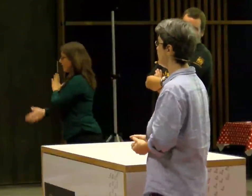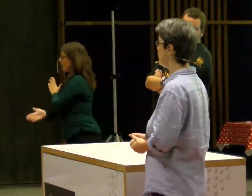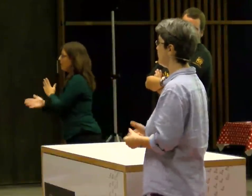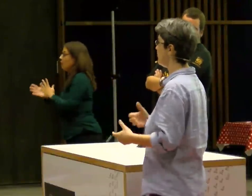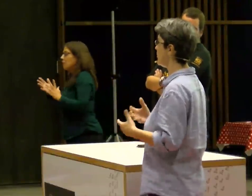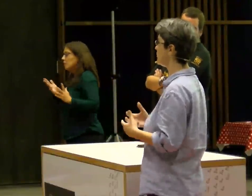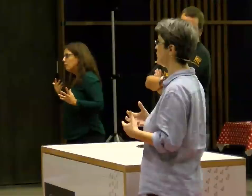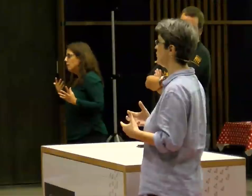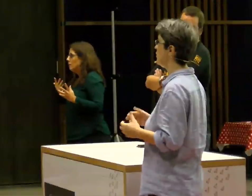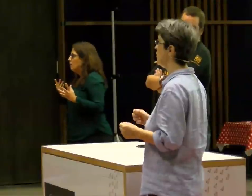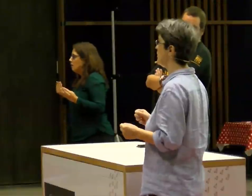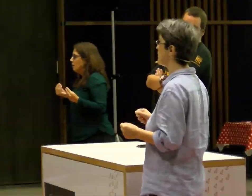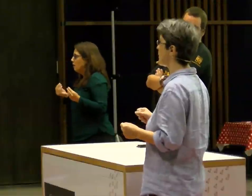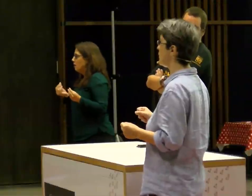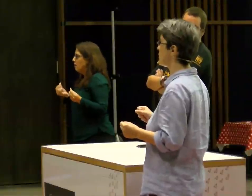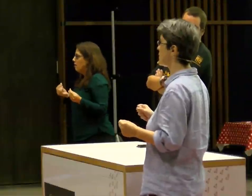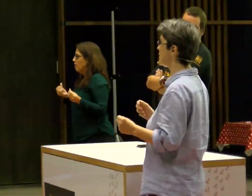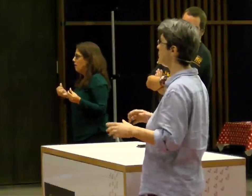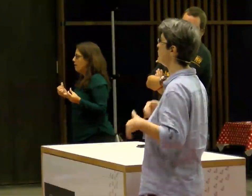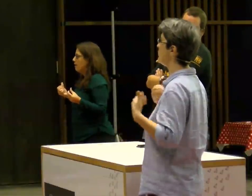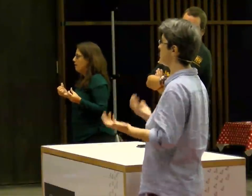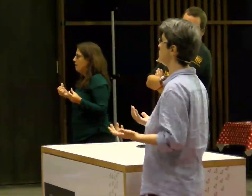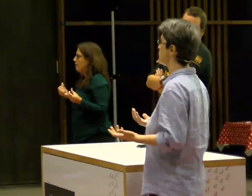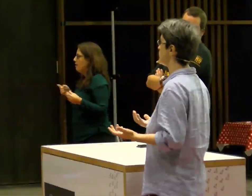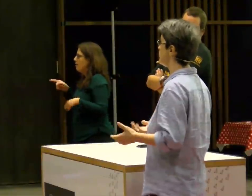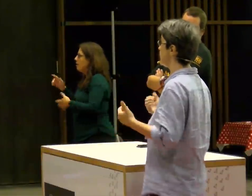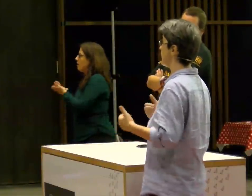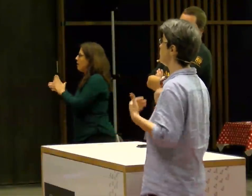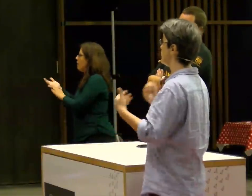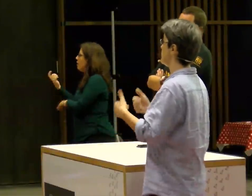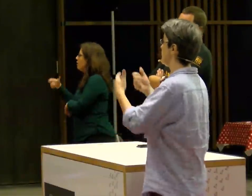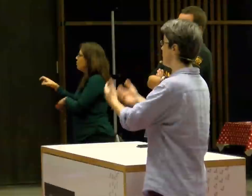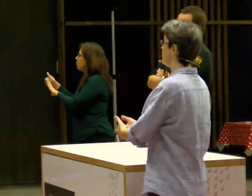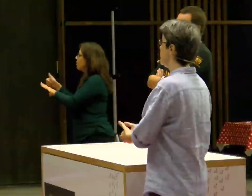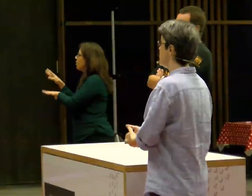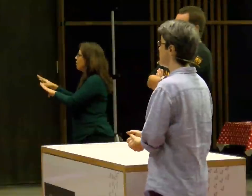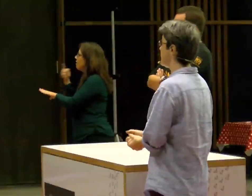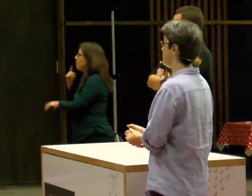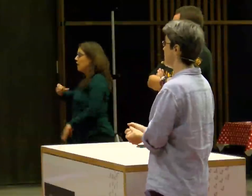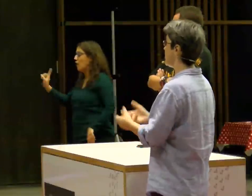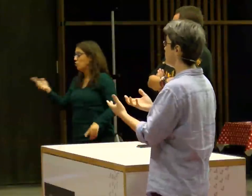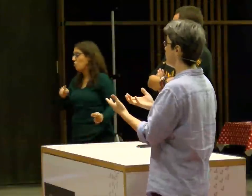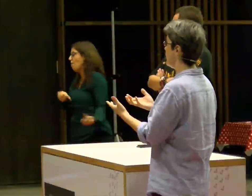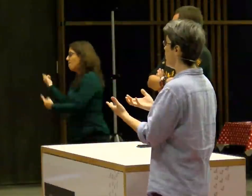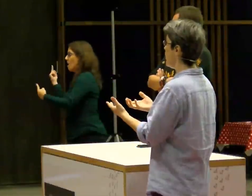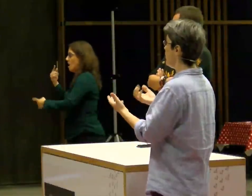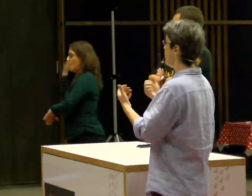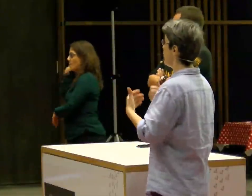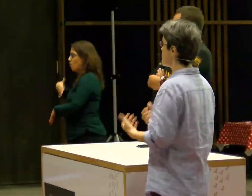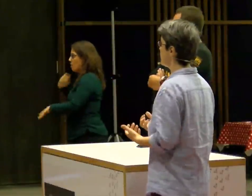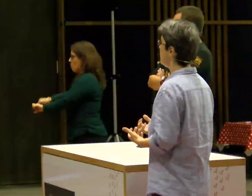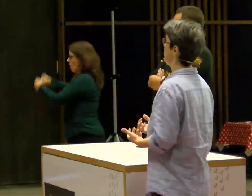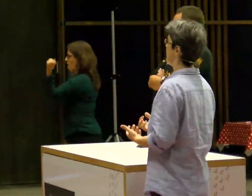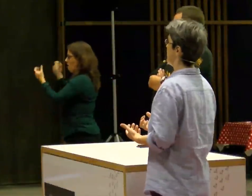on pense que... Enfin, ce qu'essaye de propulser le 269, c'est qu'on aille tous dans les abattoirs stopper les chaînes, et on a l'impression que